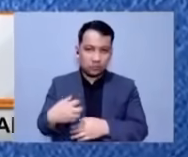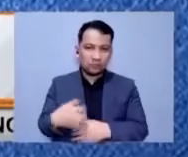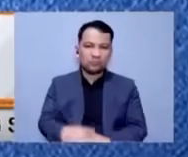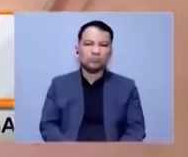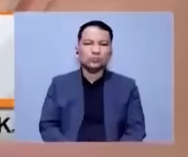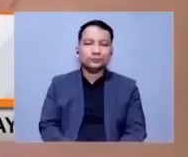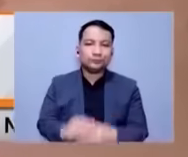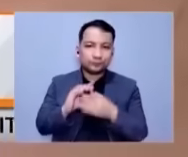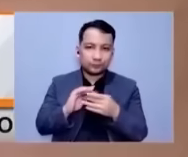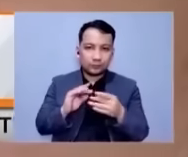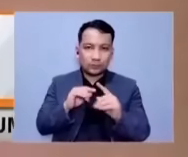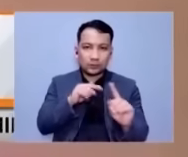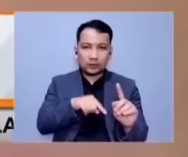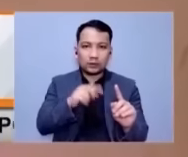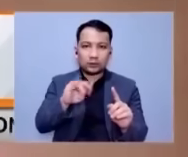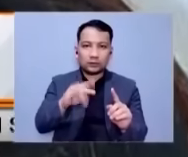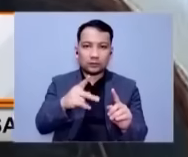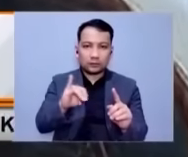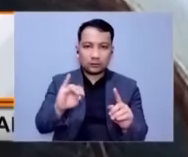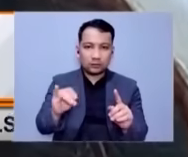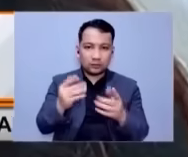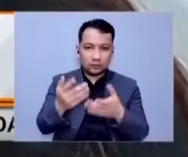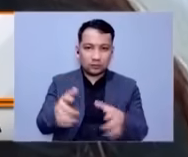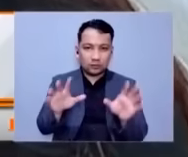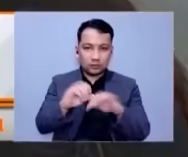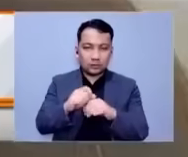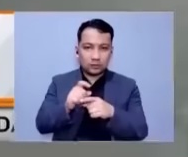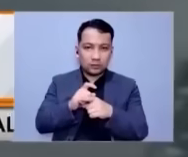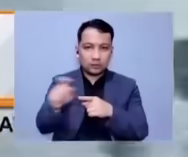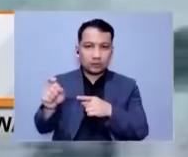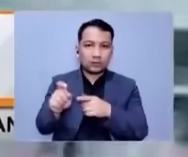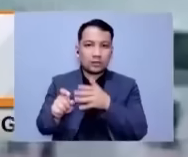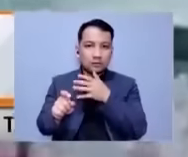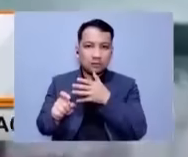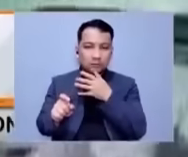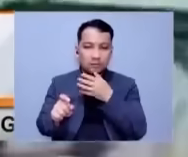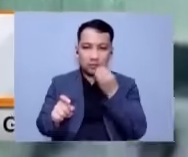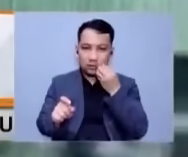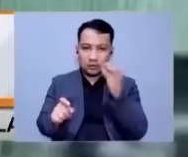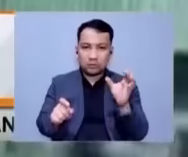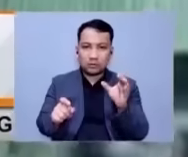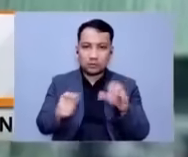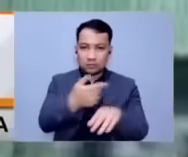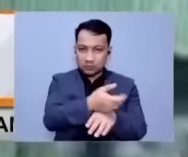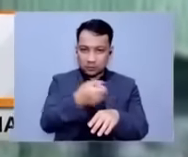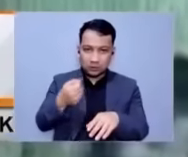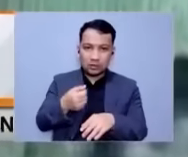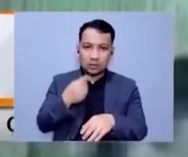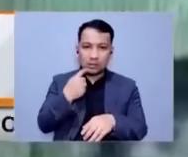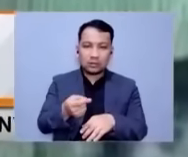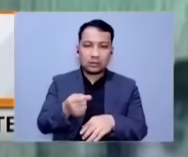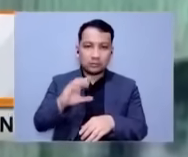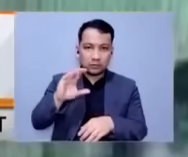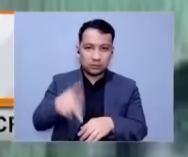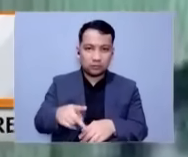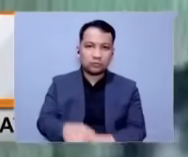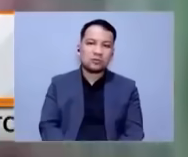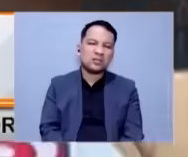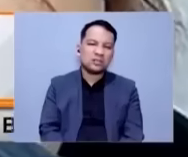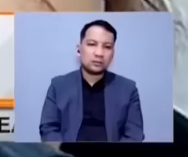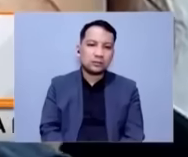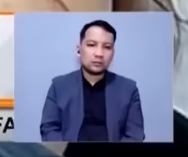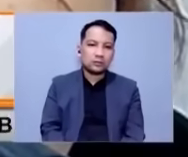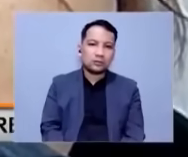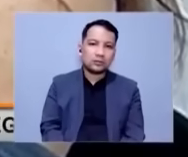ng biktimang si Nikki, katatapos lang niyang mag-text sa kanyang ina, napauwi na siya ng hablutin ng mga kabataan ng kanyang cellphone. Nag-freeze po ako